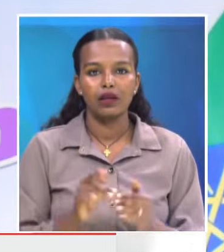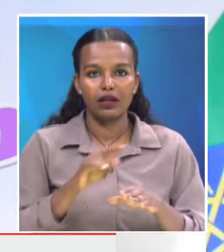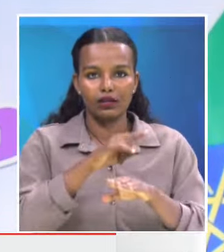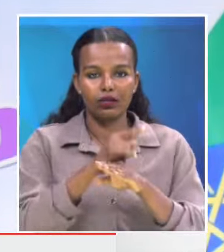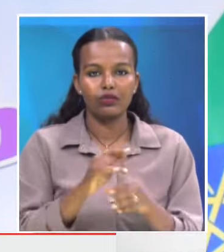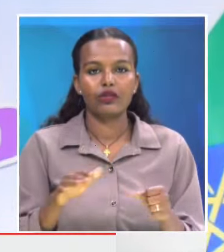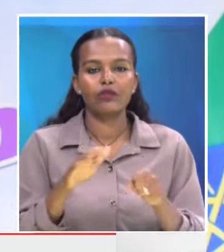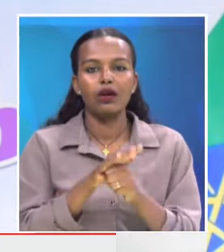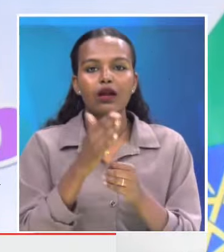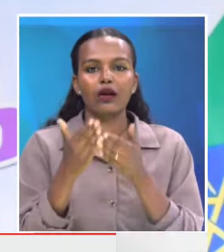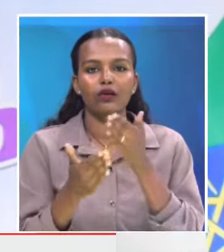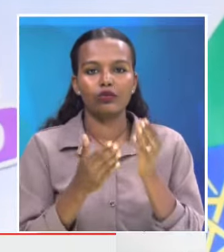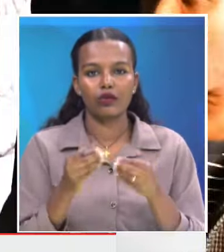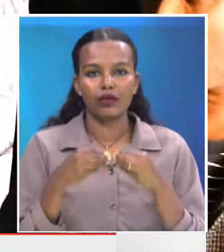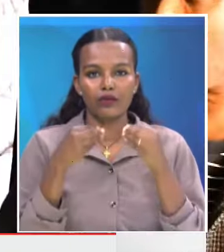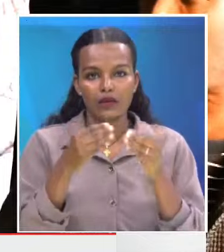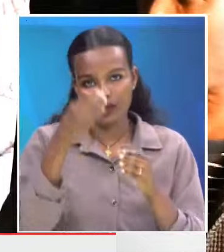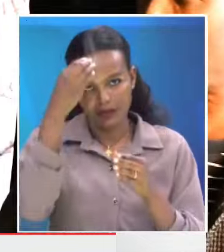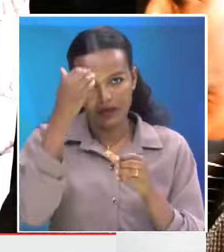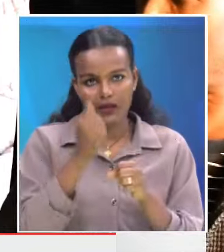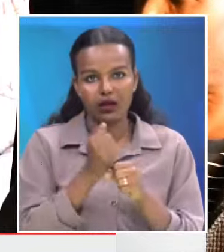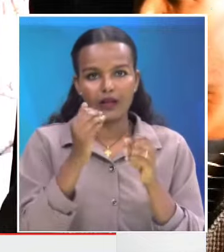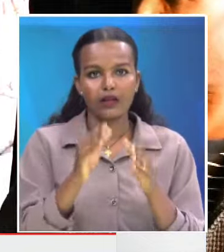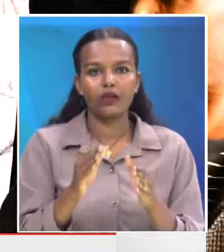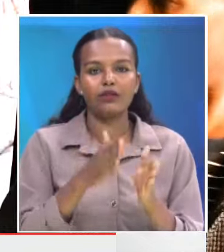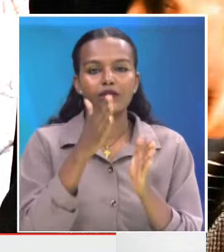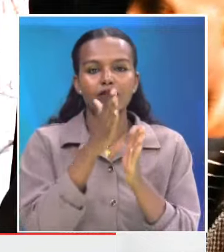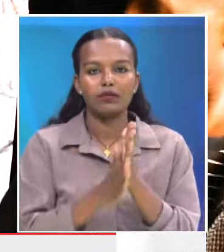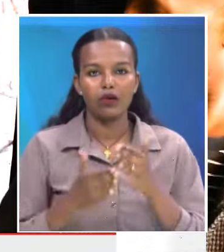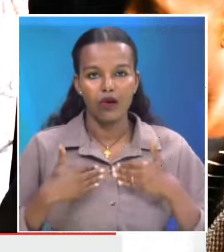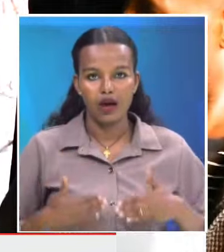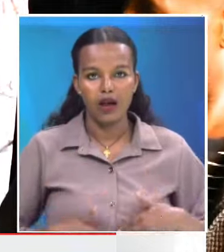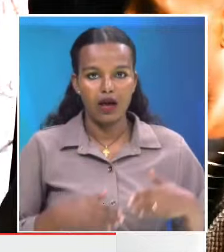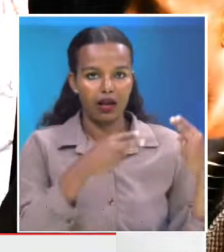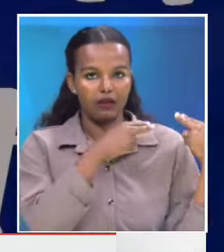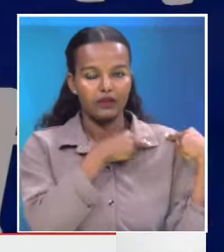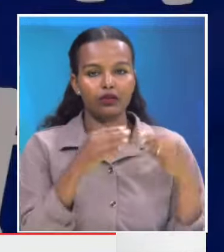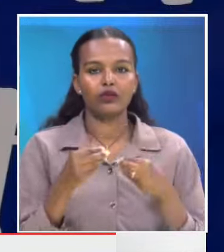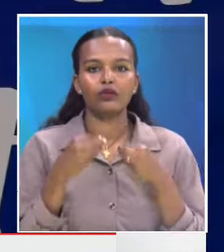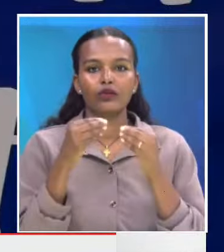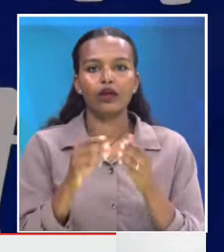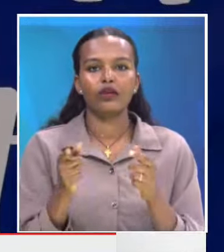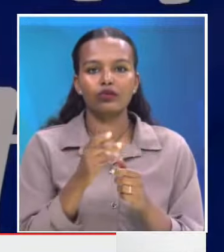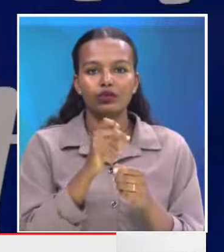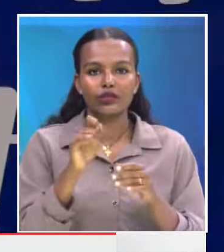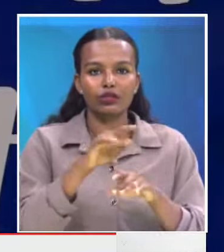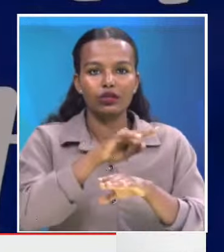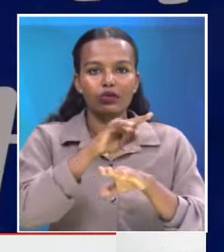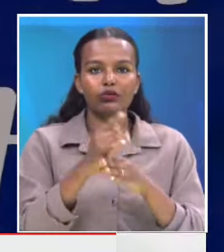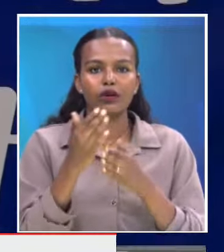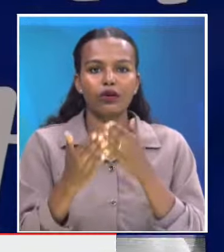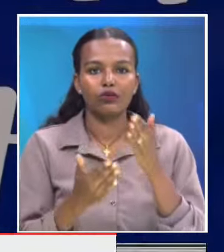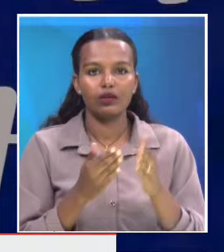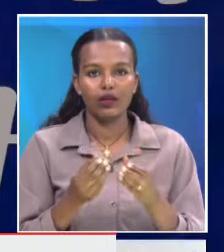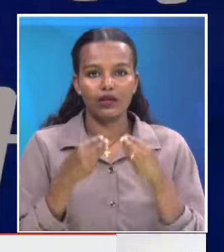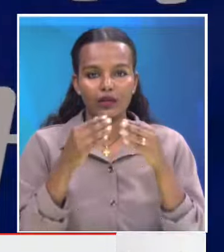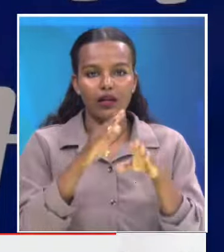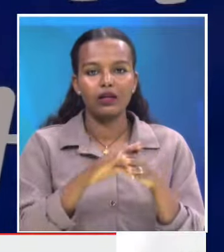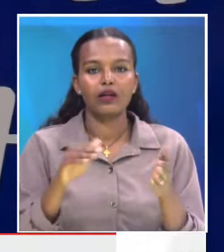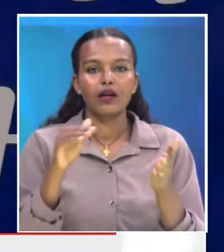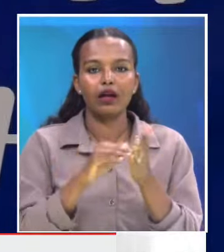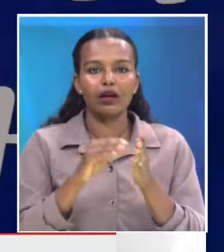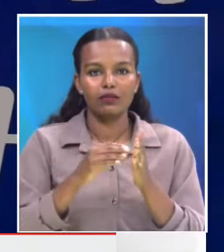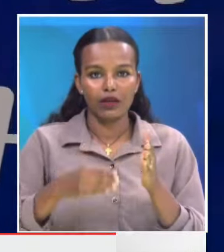ለዜጎች የተሟላ አገልግሎት ለመስጠት የመንግስት ሰራተኛውና አስፈጻሚው አካል ኃላፊነት ተሰጥቶታል። ይሁን እንጂ ዜጎች በአገልግሎት አሰጣጥ ላይ